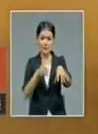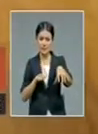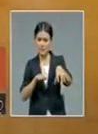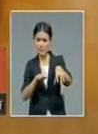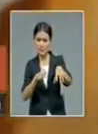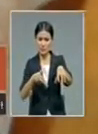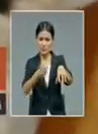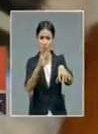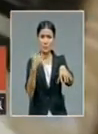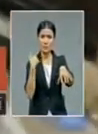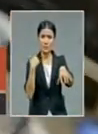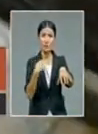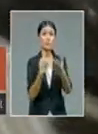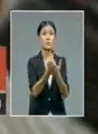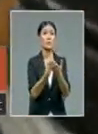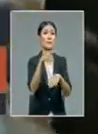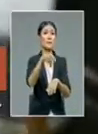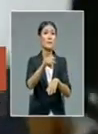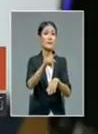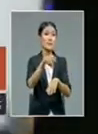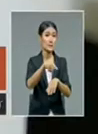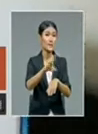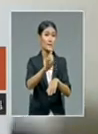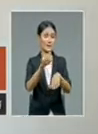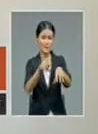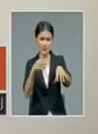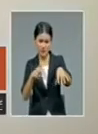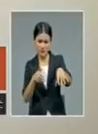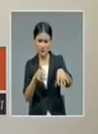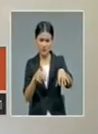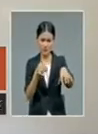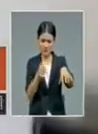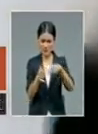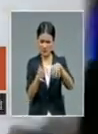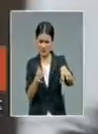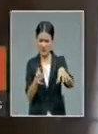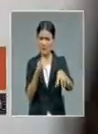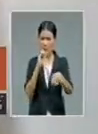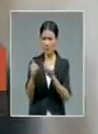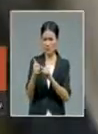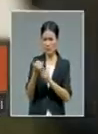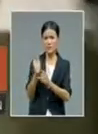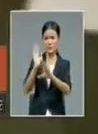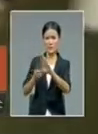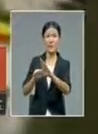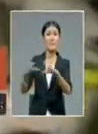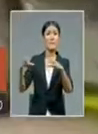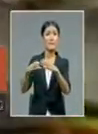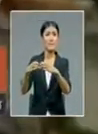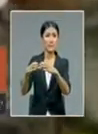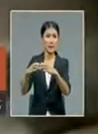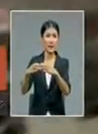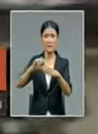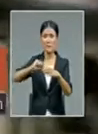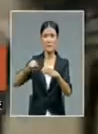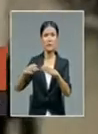ที่ตัวแทนของ PD ก็ระบุนะคะว่านายตราอินี่คนนี้เคยลงสมัครเป็นตัวแทนพรรค Northern League ที่มีแนวคิดขวาจัดก็คื